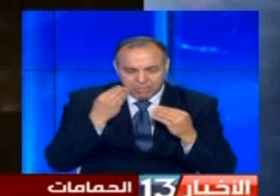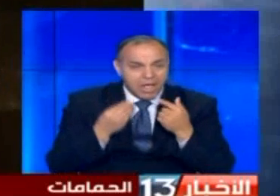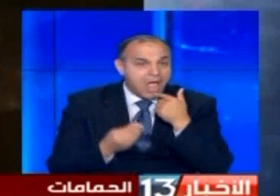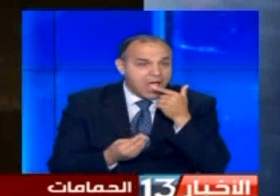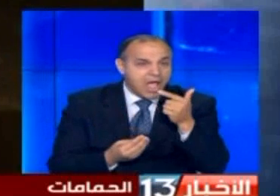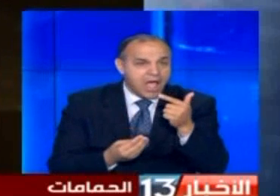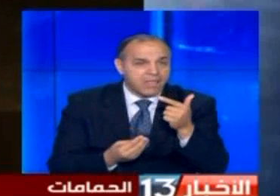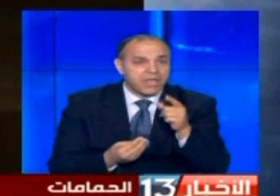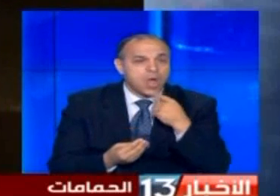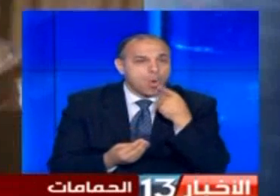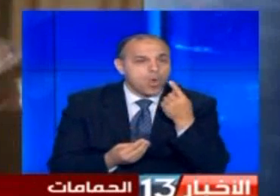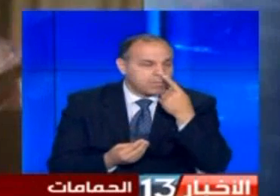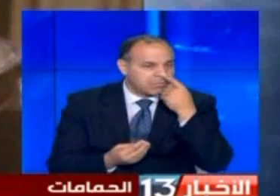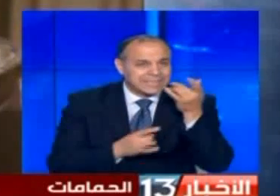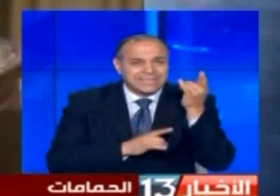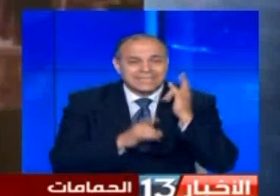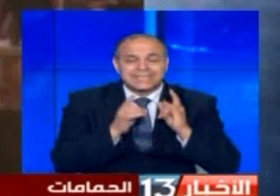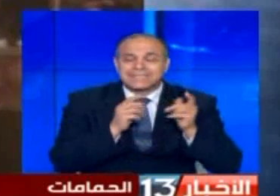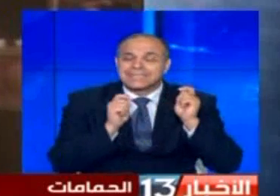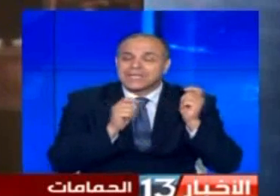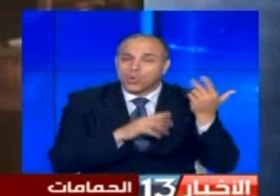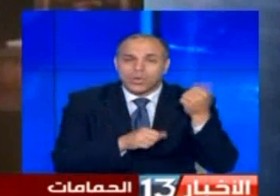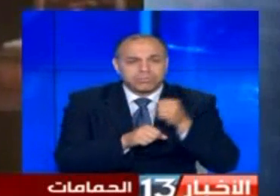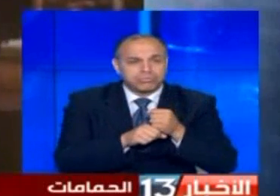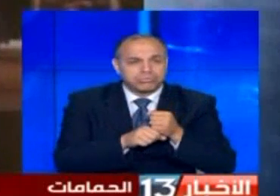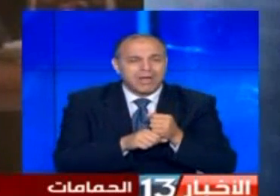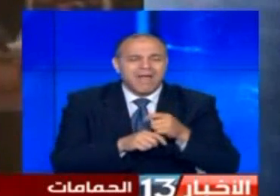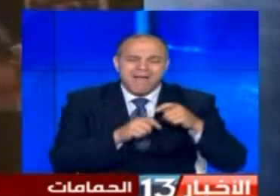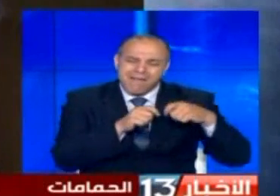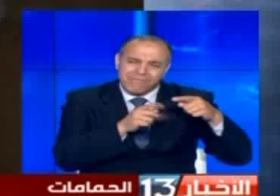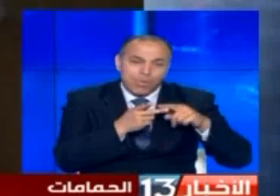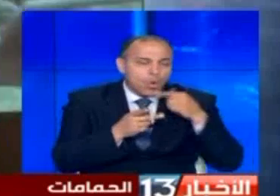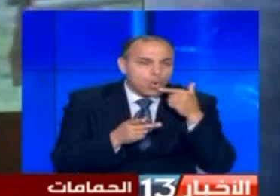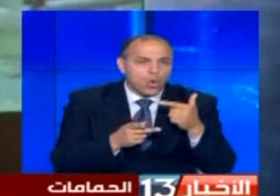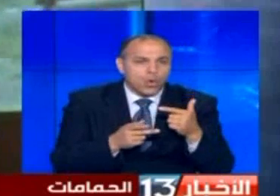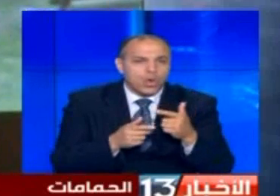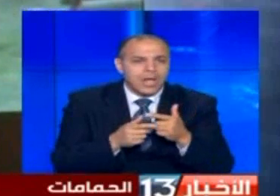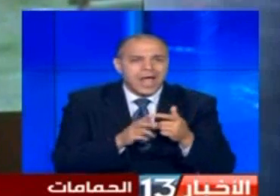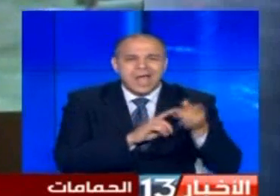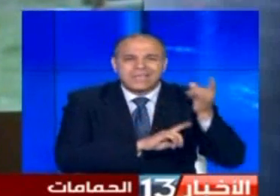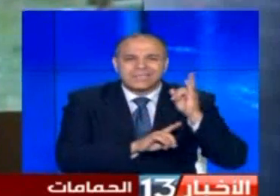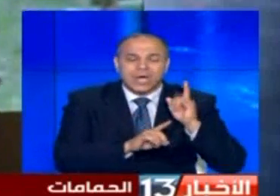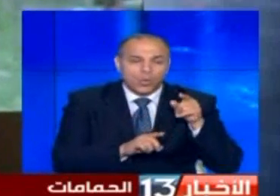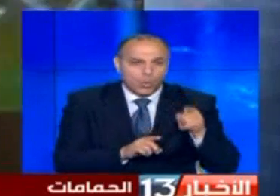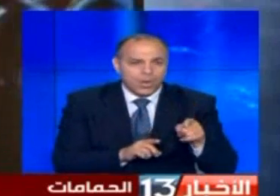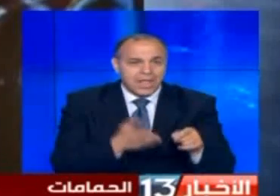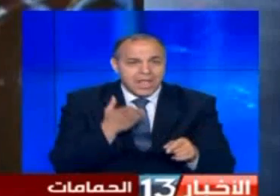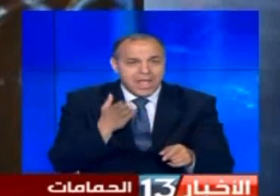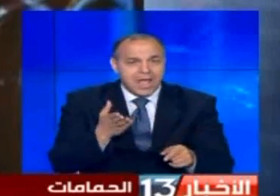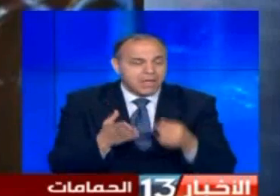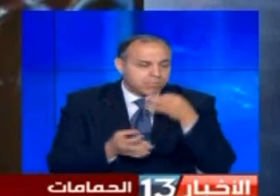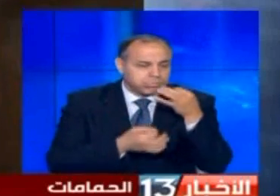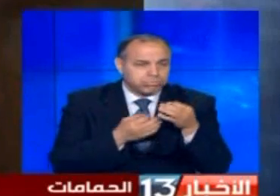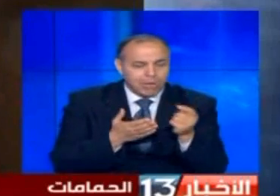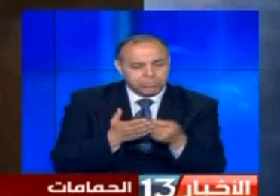بانها تناى عن الانتساب السياسي اسست نسقها الدرامي عبر محملي الاسطوره والتاريخ ولتكون كما صرح